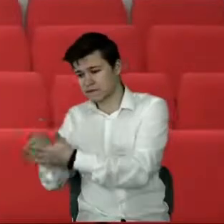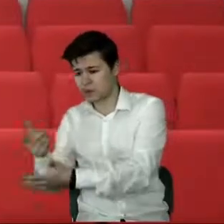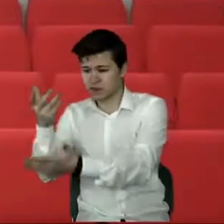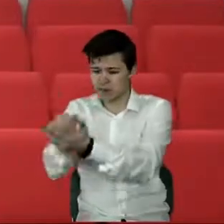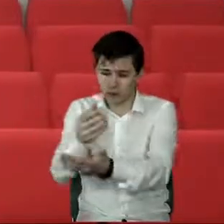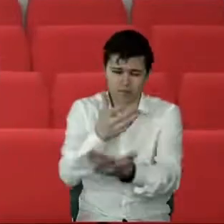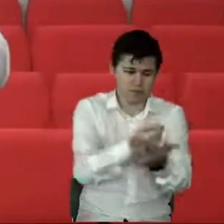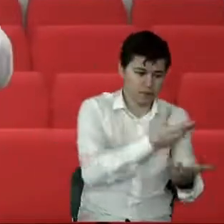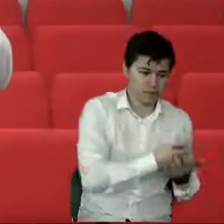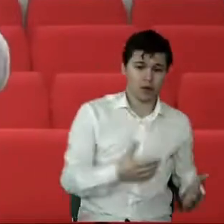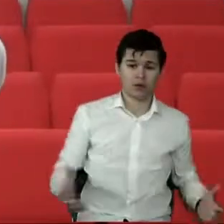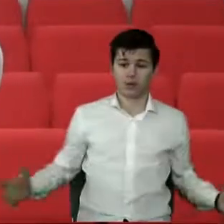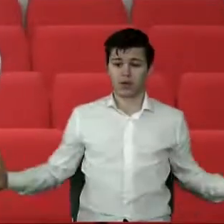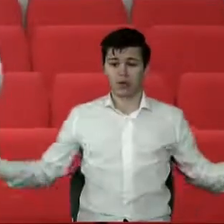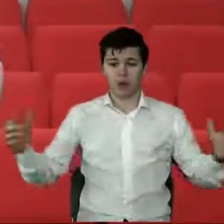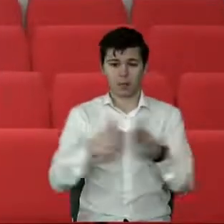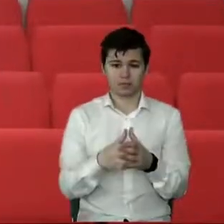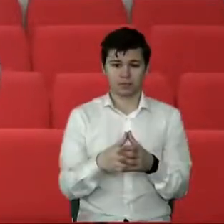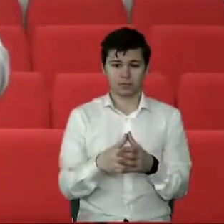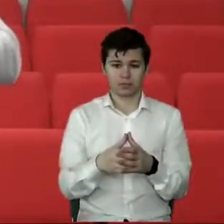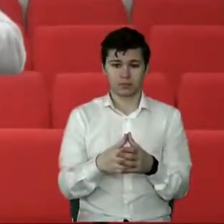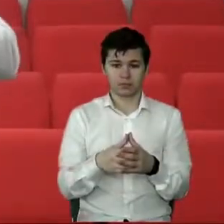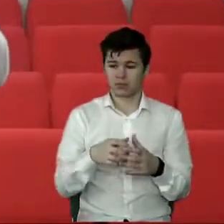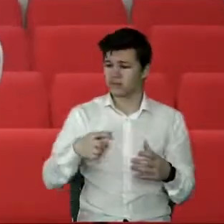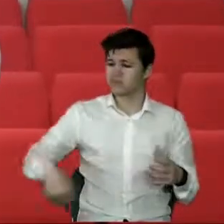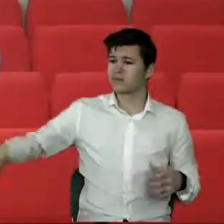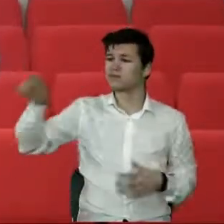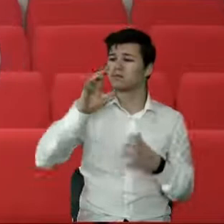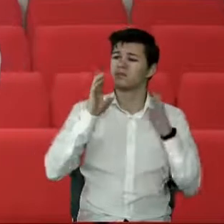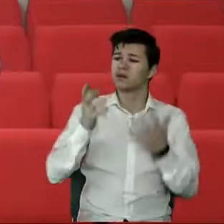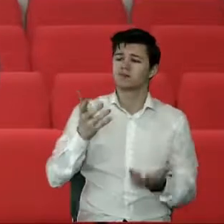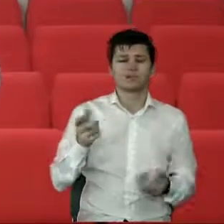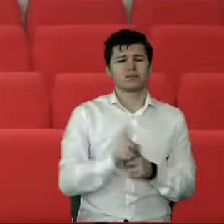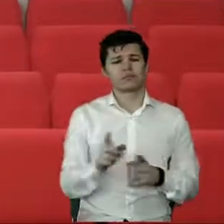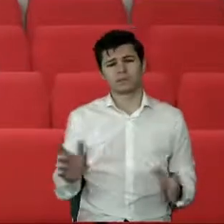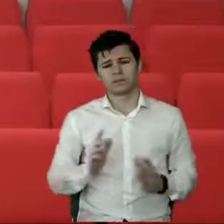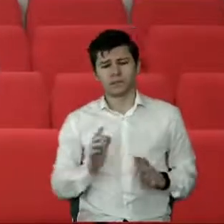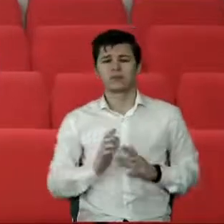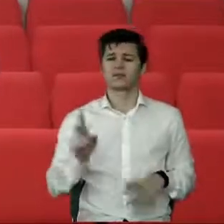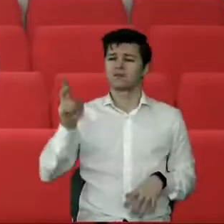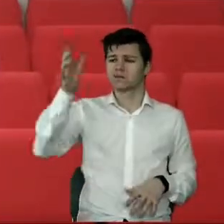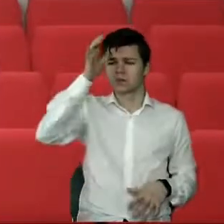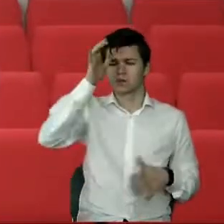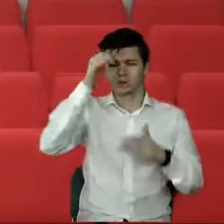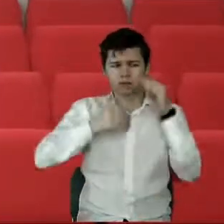остальной мир, который обеспечен финансами, который обеспечен какими-то научным прогрессом, которых финансируют